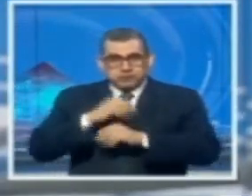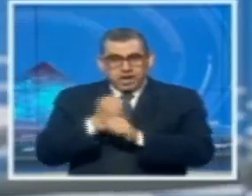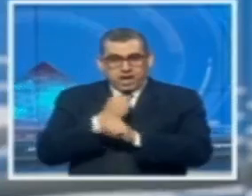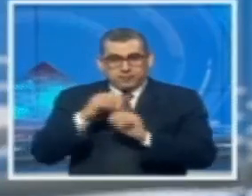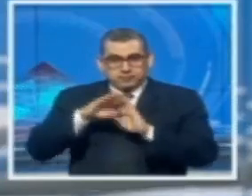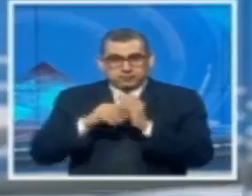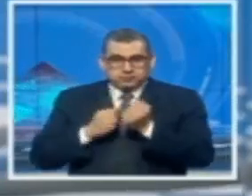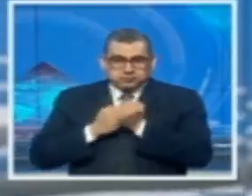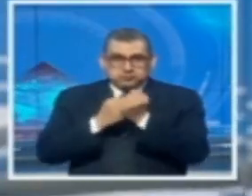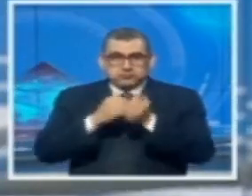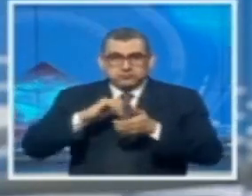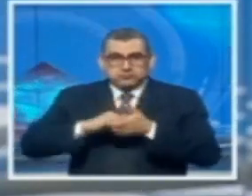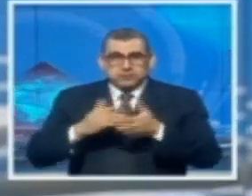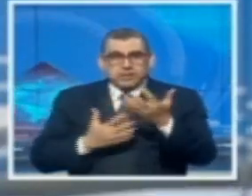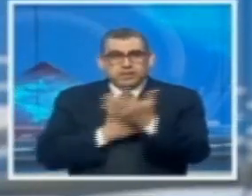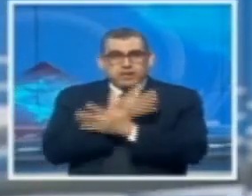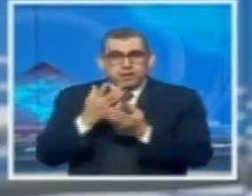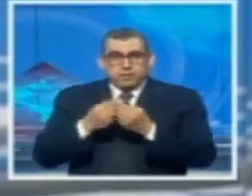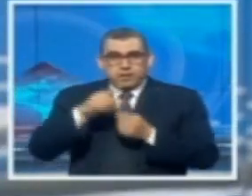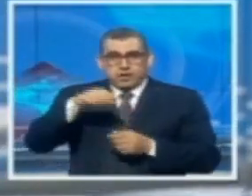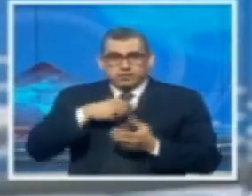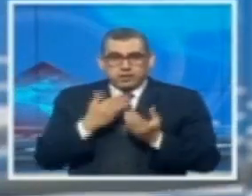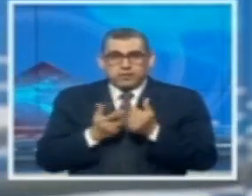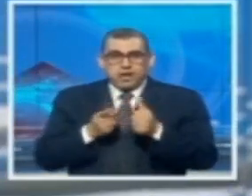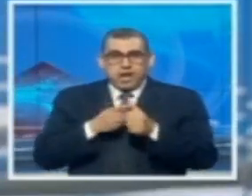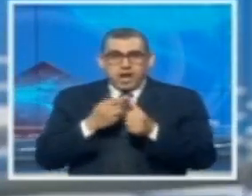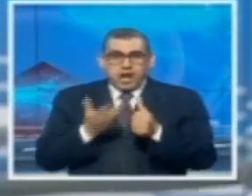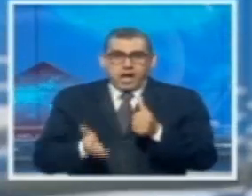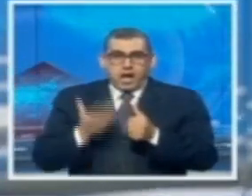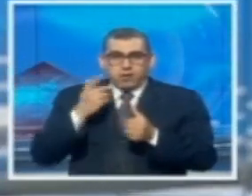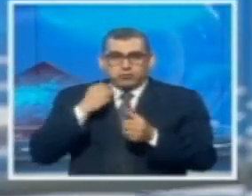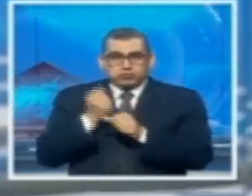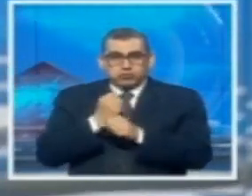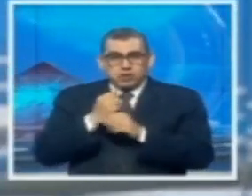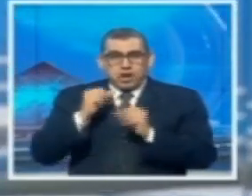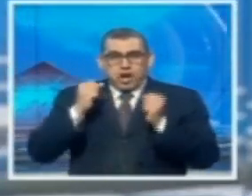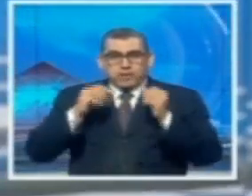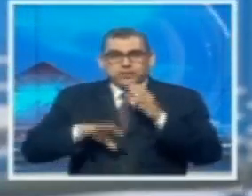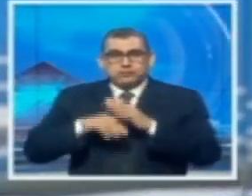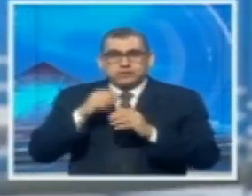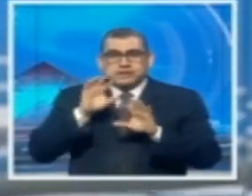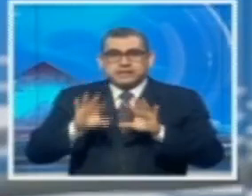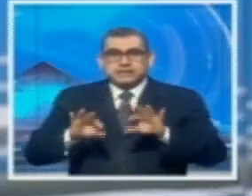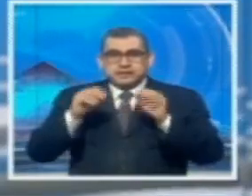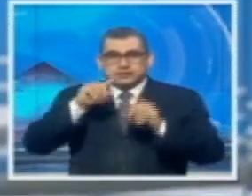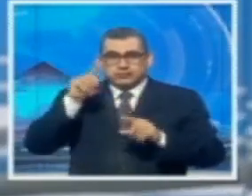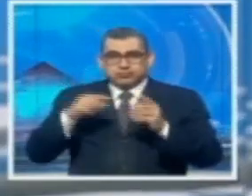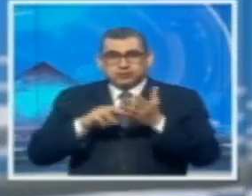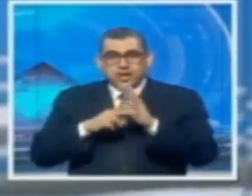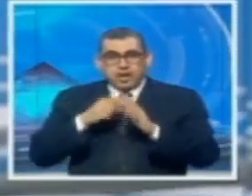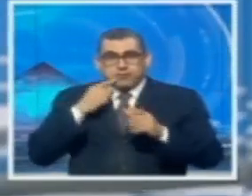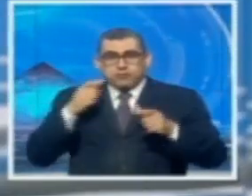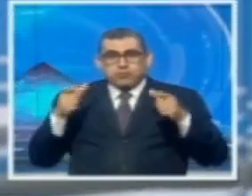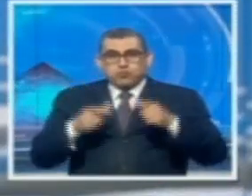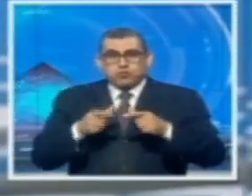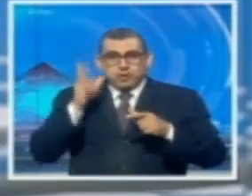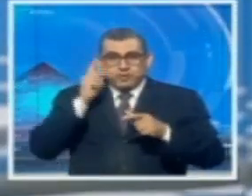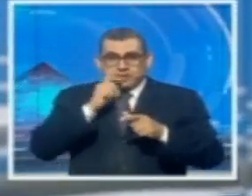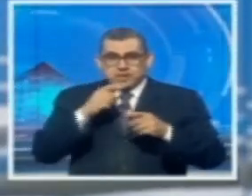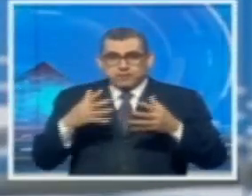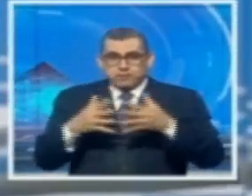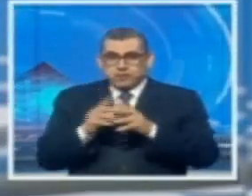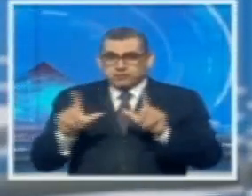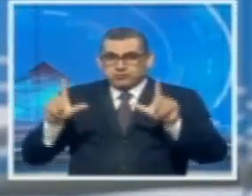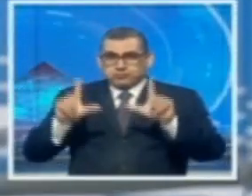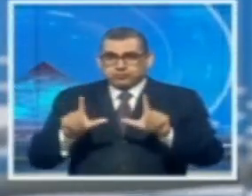دفع العلاقات التجارية بين الجانبين وعلى رأسها قطاع الطاقة المتجددة. جاء ذلك خلال المؤتمر الصحفي المشترك